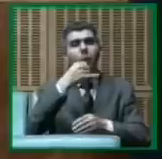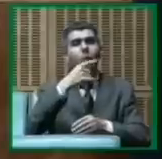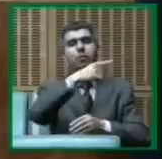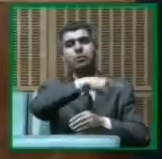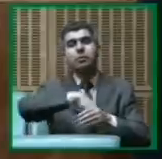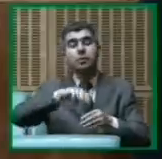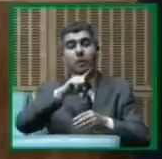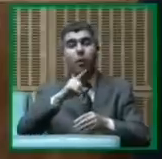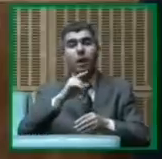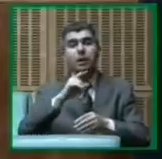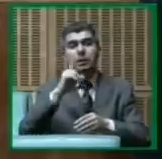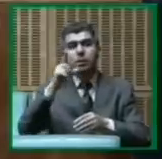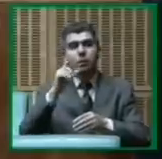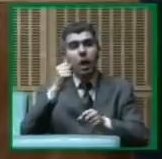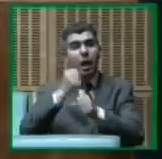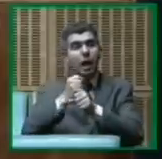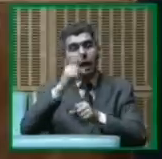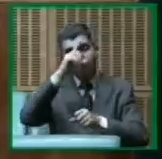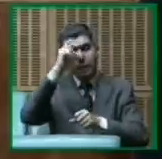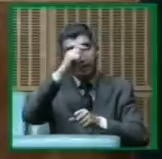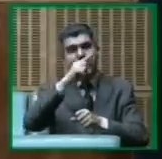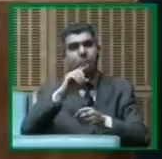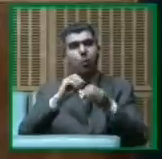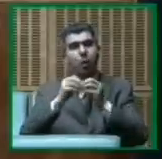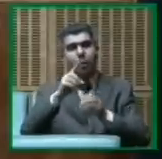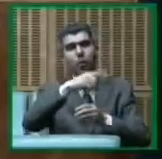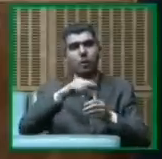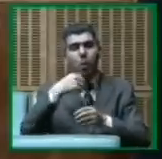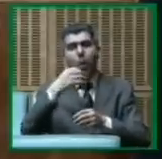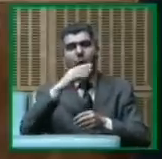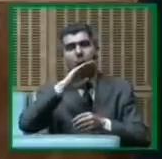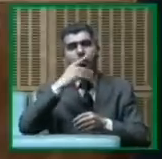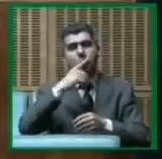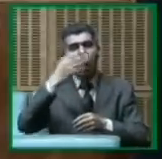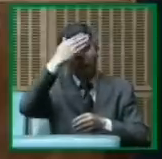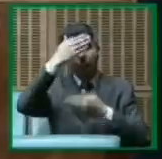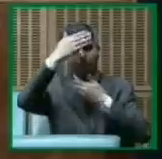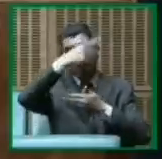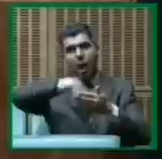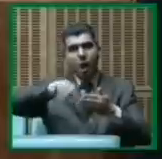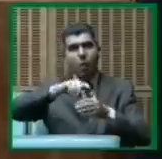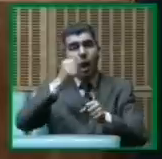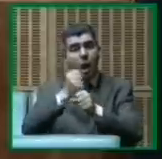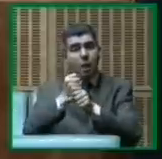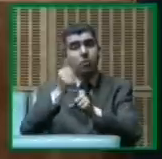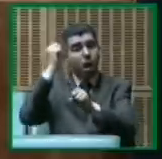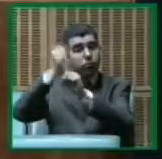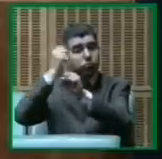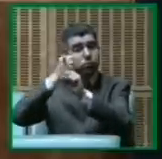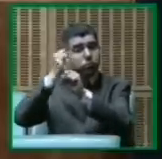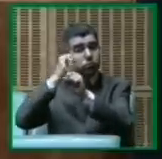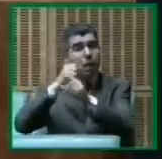لأهميته القصوى، هو أن المغرب الحمد لله حقق إنجاز جد متقدم ومهم في مجال تعميم تزويد بالماء الصالح للشرب. انتقلت النسبة